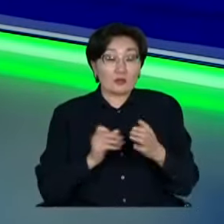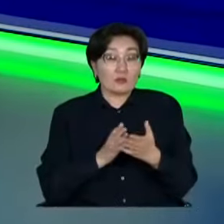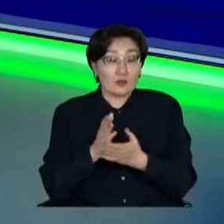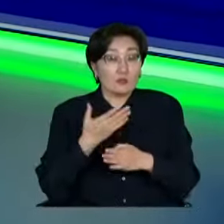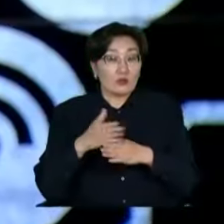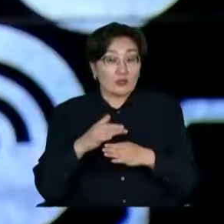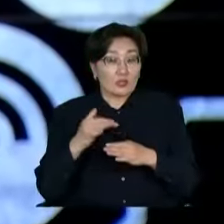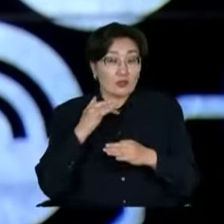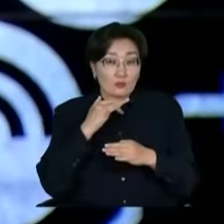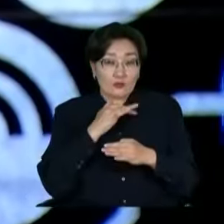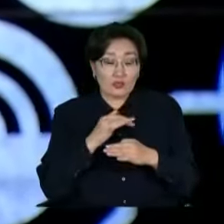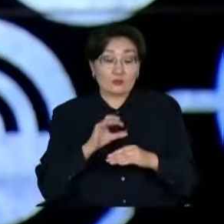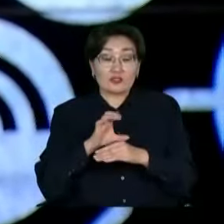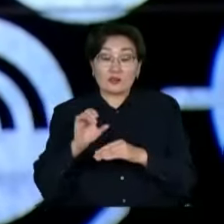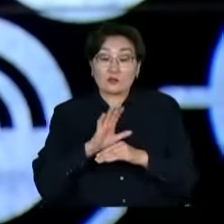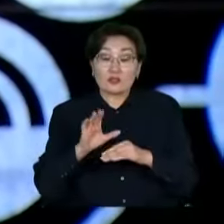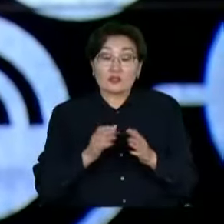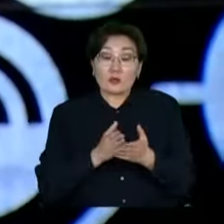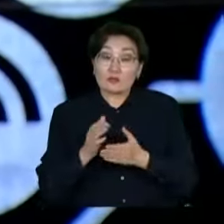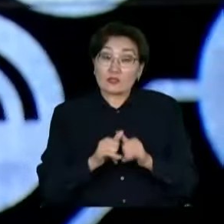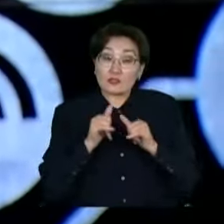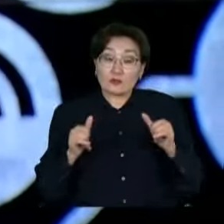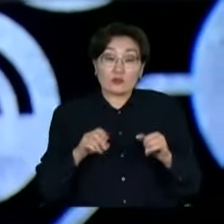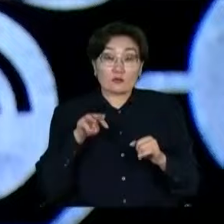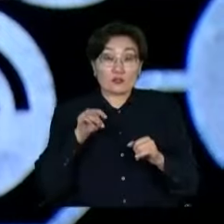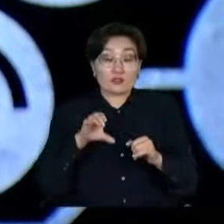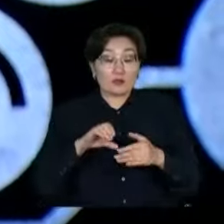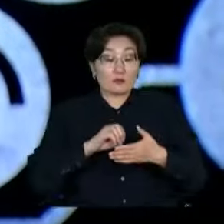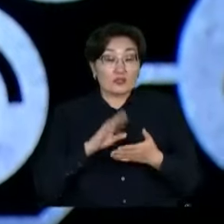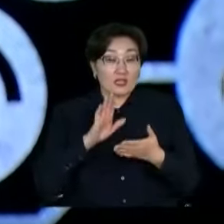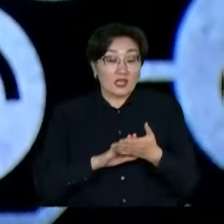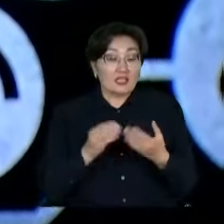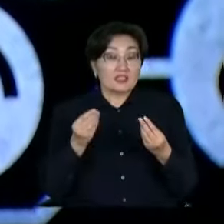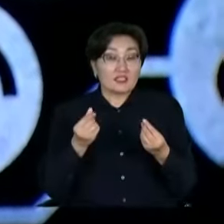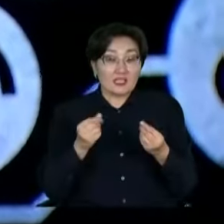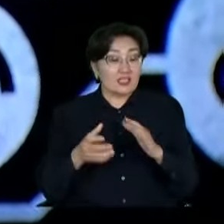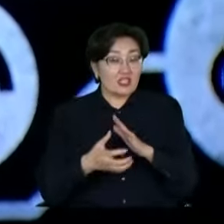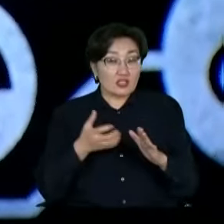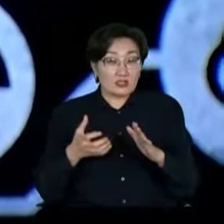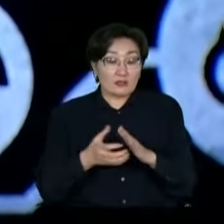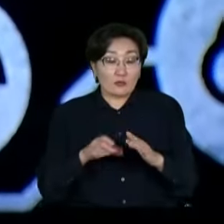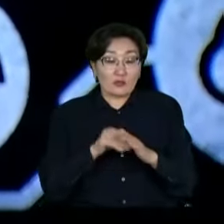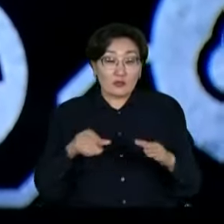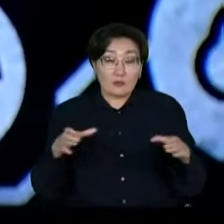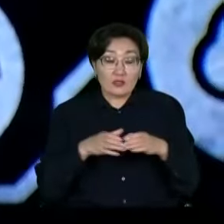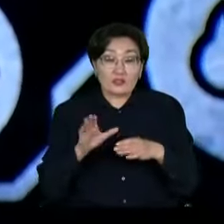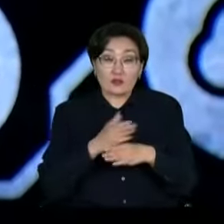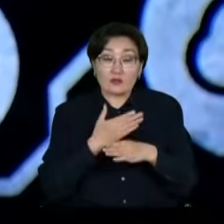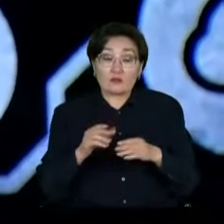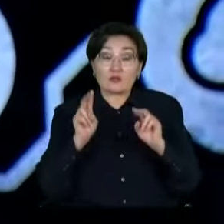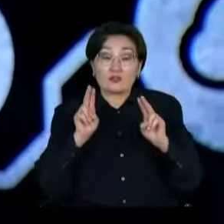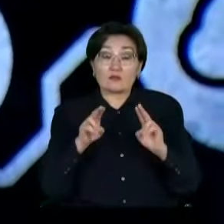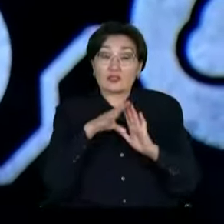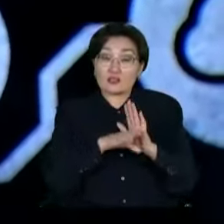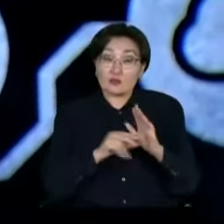көп. Ал шикізаттық емес секторды дамытуға мәжіліс бекіткен теңге жеткіліксіз деп таныған сенаторлар жекелеген баптарға түзетулер